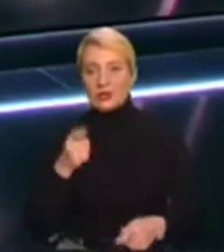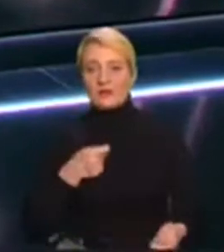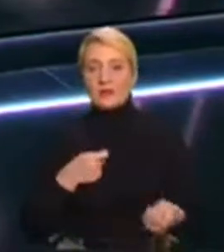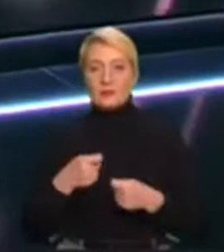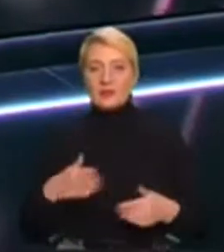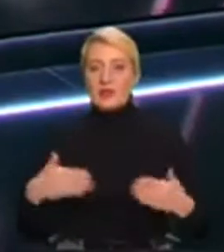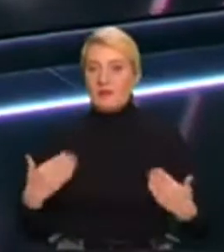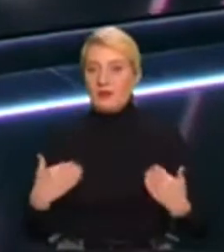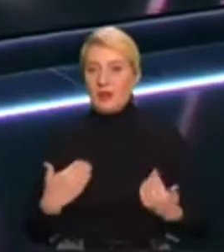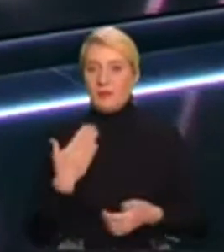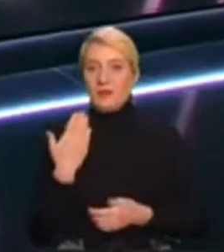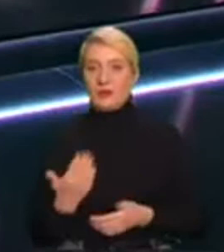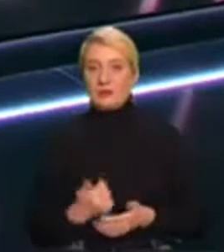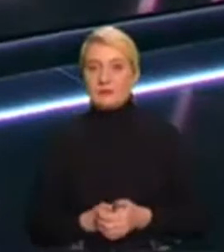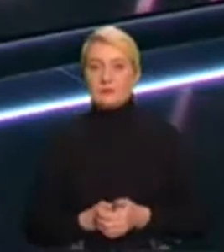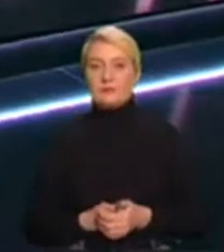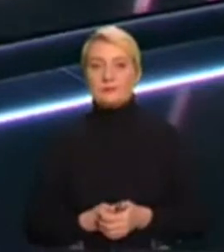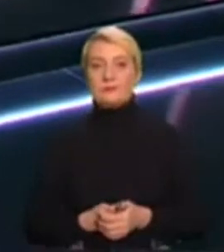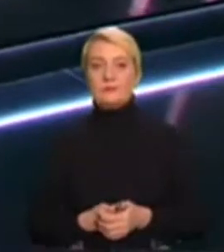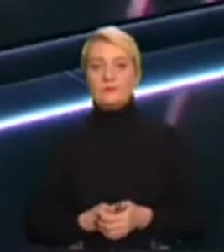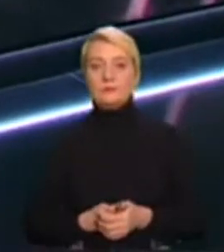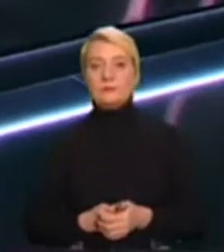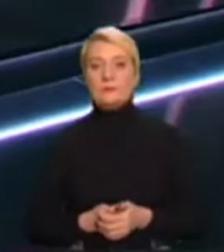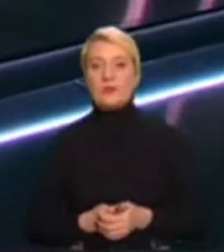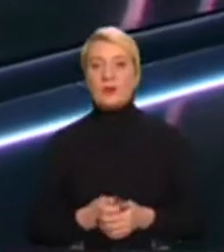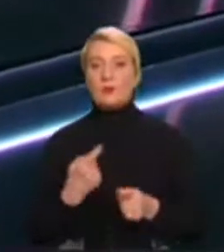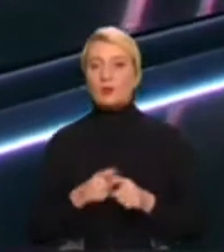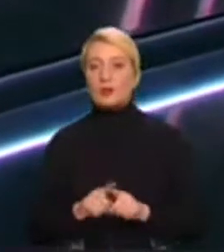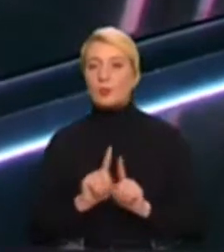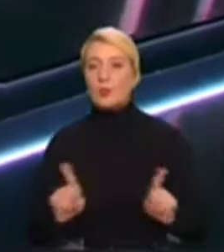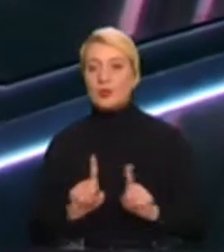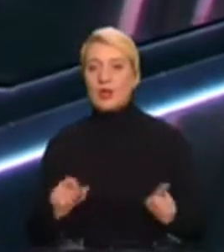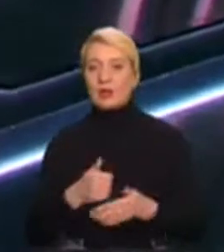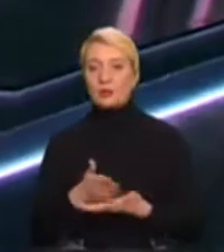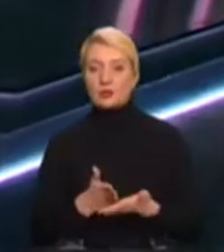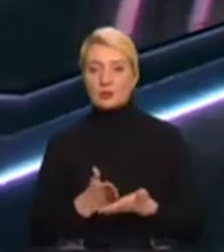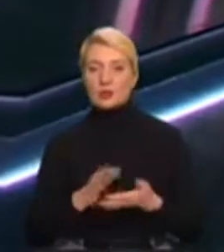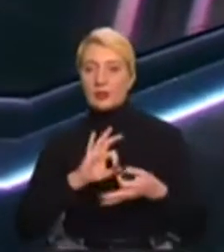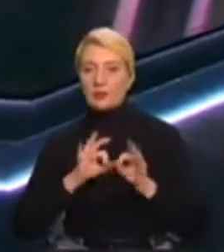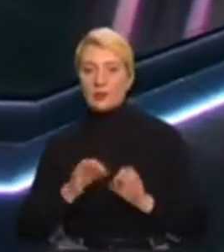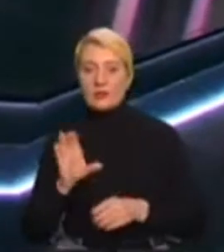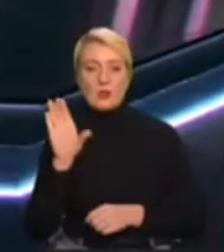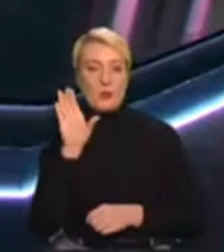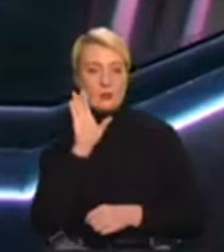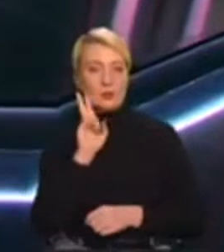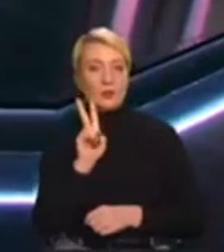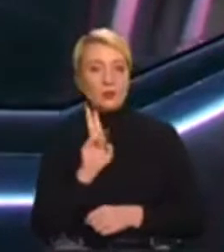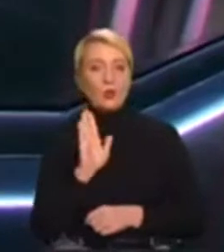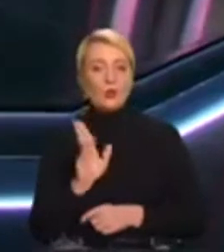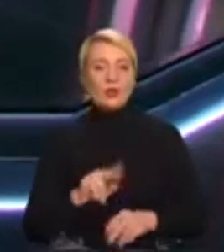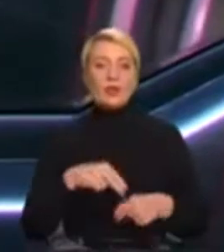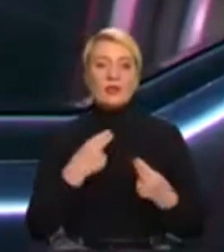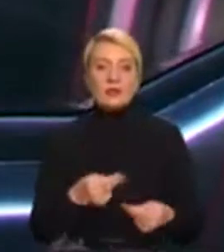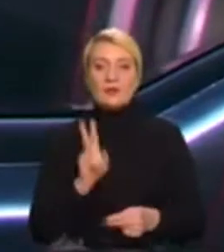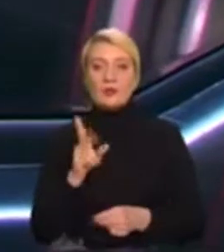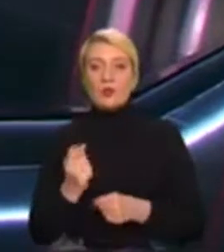вітаємо вас. Доброго дня. Доброго дня. Отже, про ці унікальні послуги хотілося б детальніше почути. Хто буде надавати, яким чином